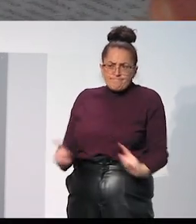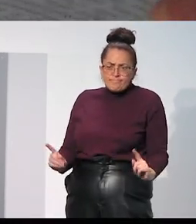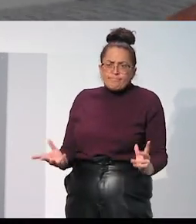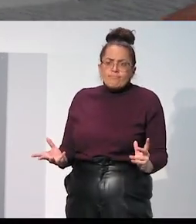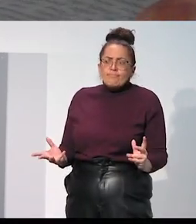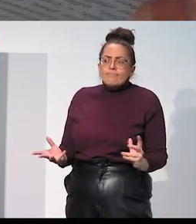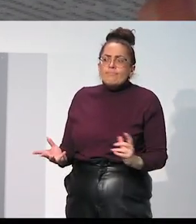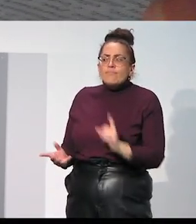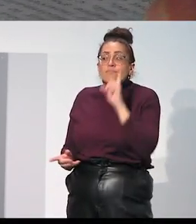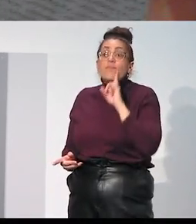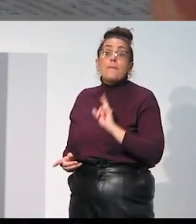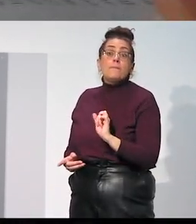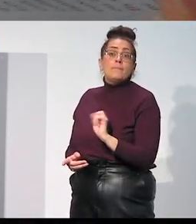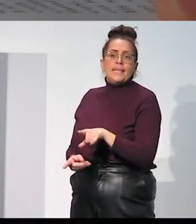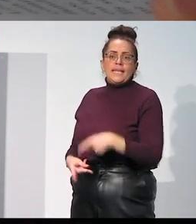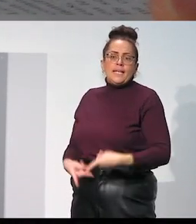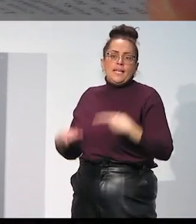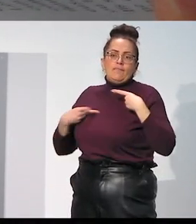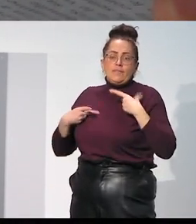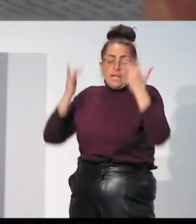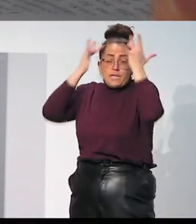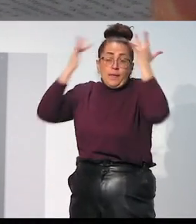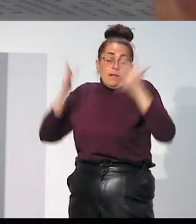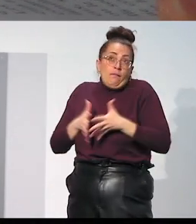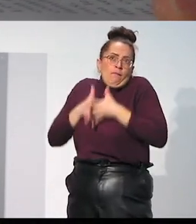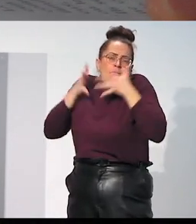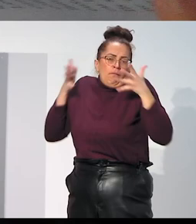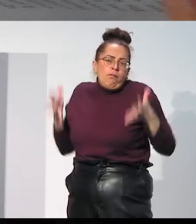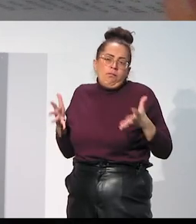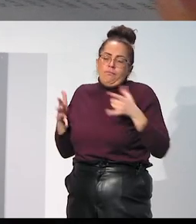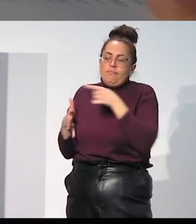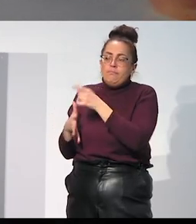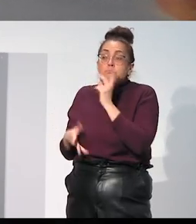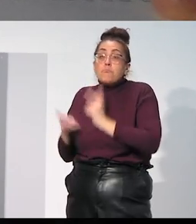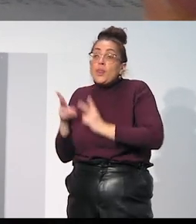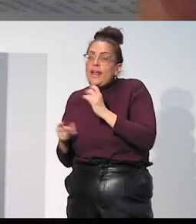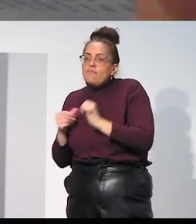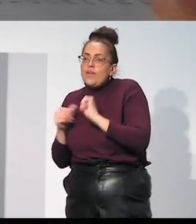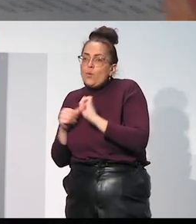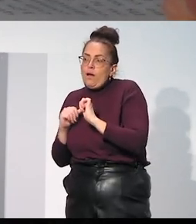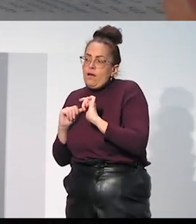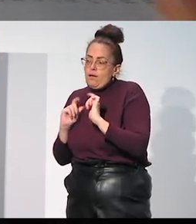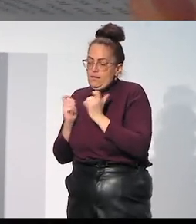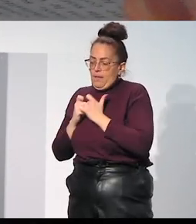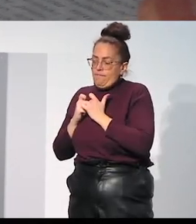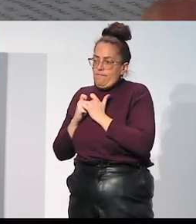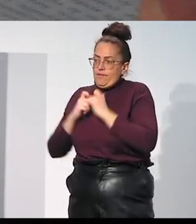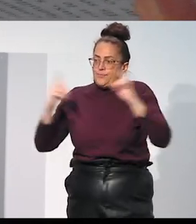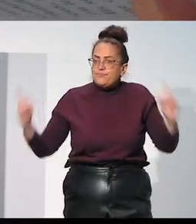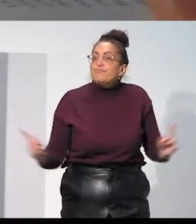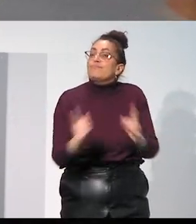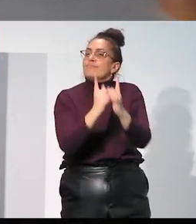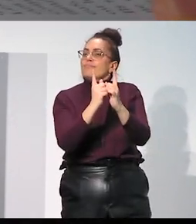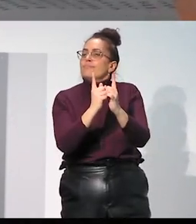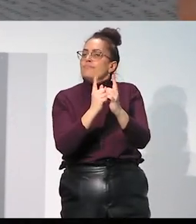une femme qui connaît la vie. Elle a peut-être même essayé de parler à son neveu, qu'elle appelle encore